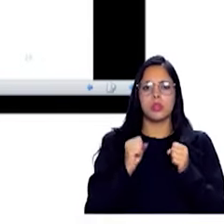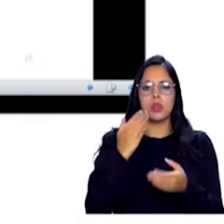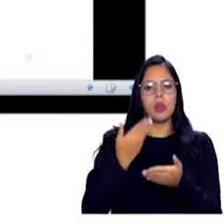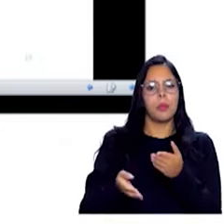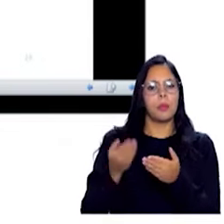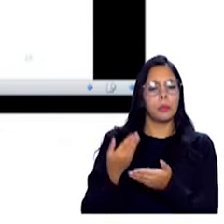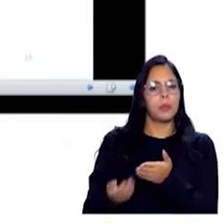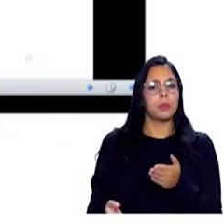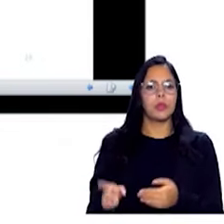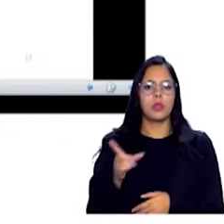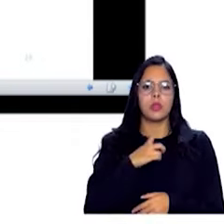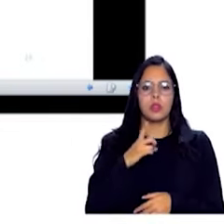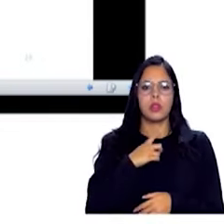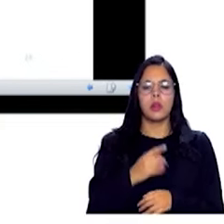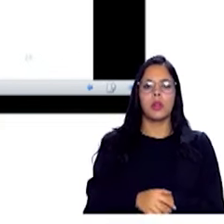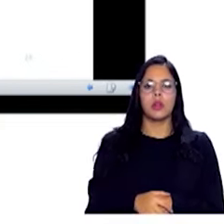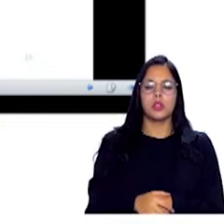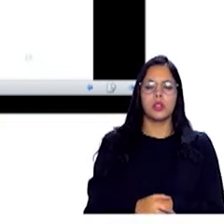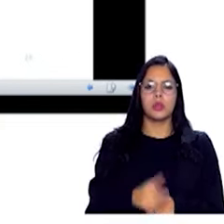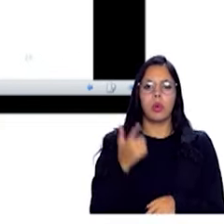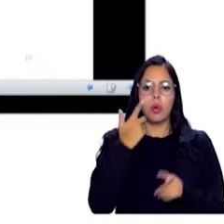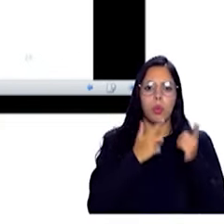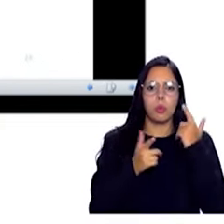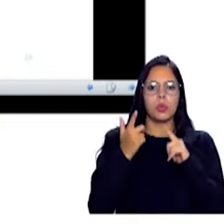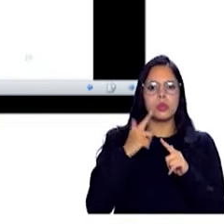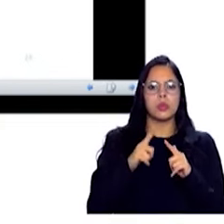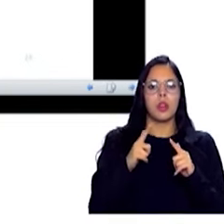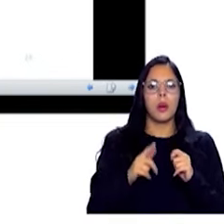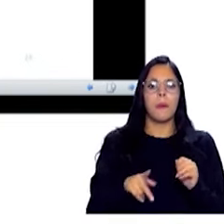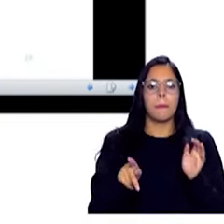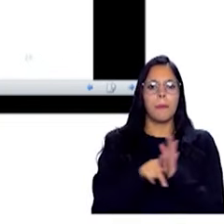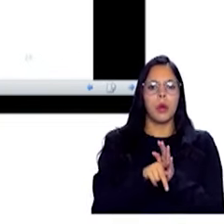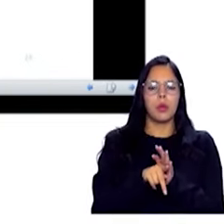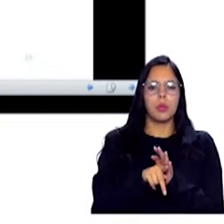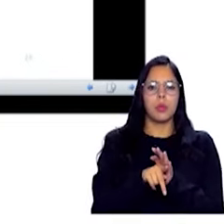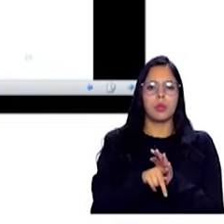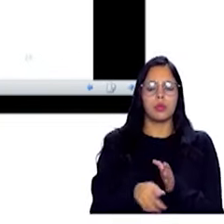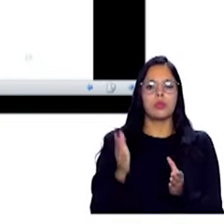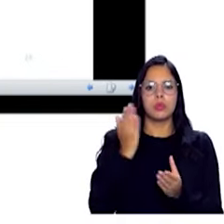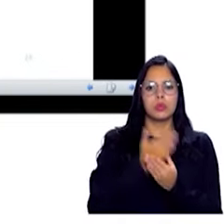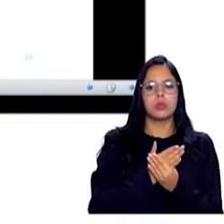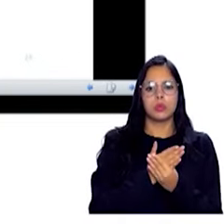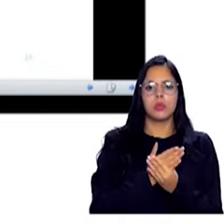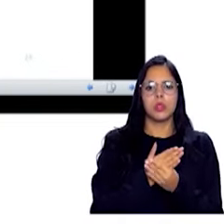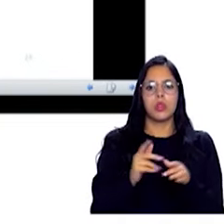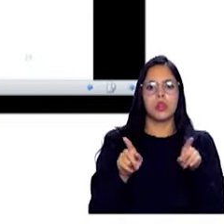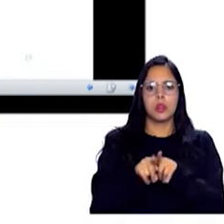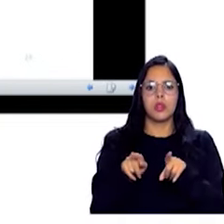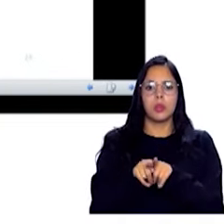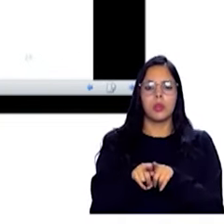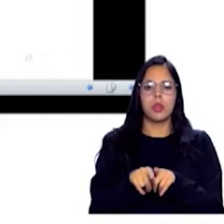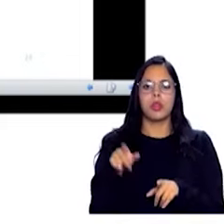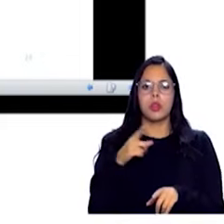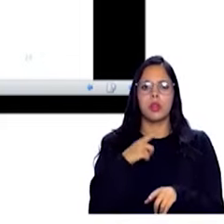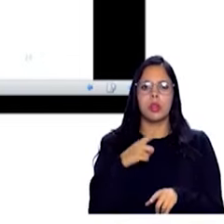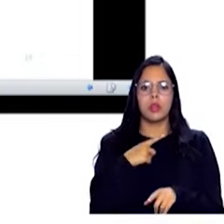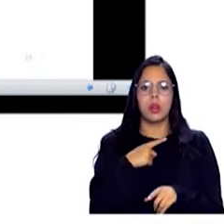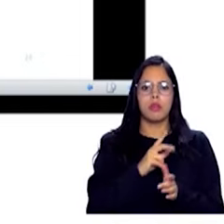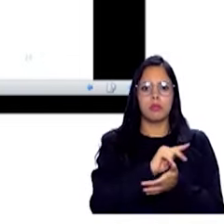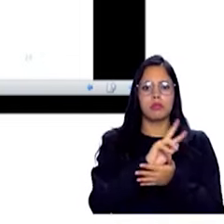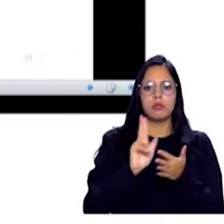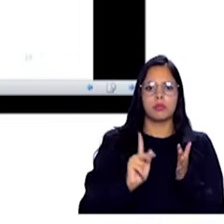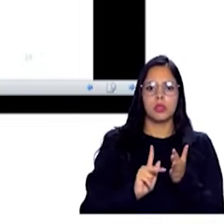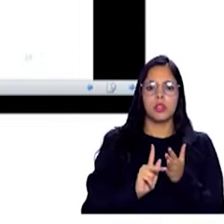l'intero fascicolo Della causa di merito del processo quindi ha una cognizione completa degli atti di causa Nei ricorsi